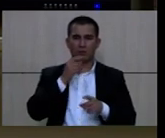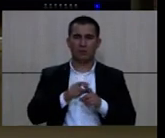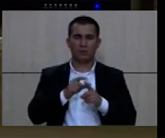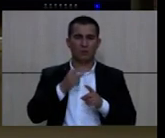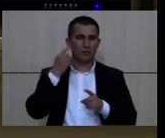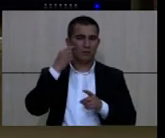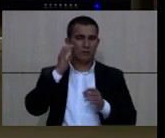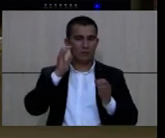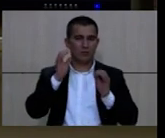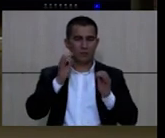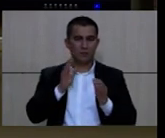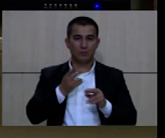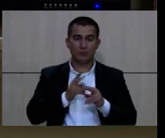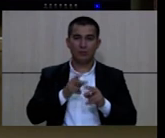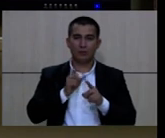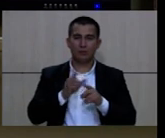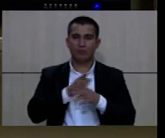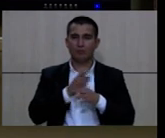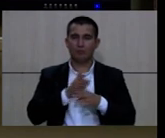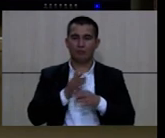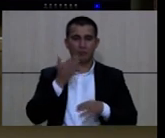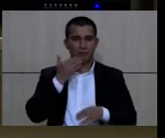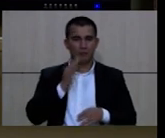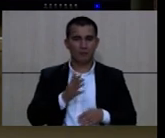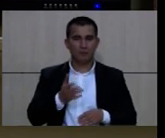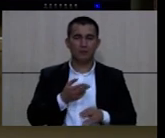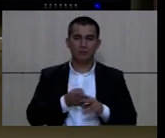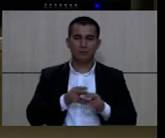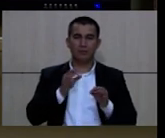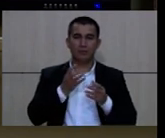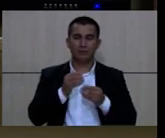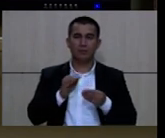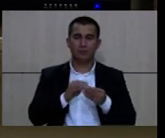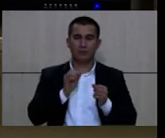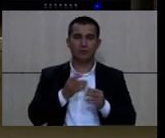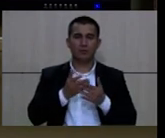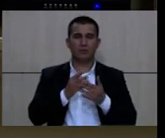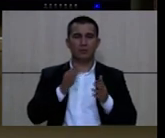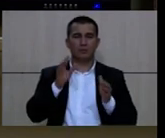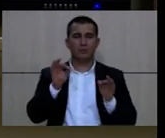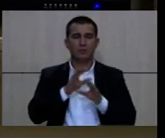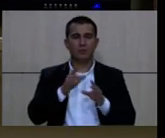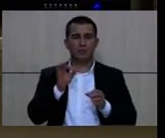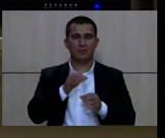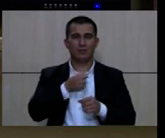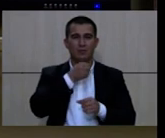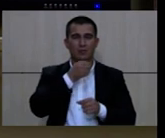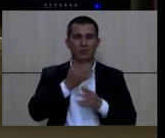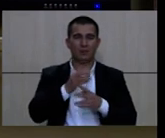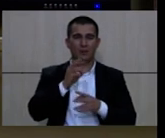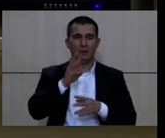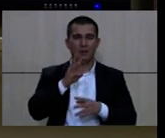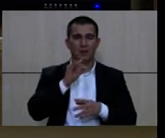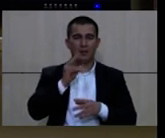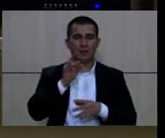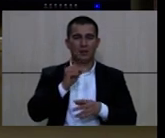qabul qiladi va ularni ajrata oladi. Undan tashqari mikrofon va yana boshqa bir asboblarimiz kiradi. Demak, mikrofon